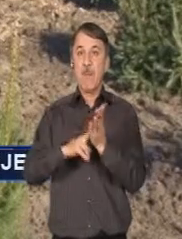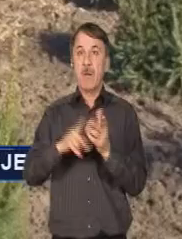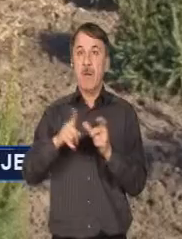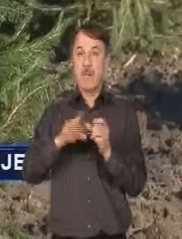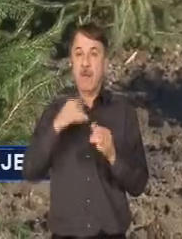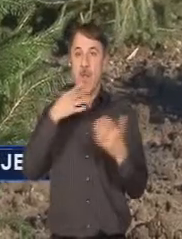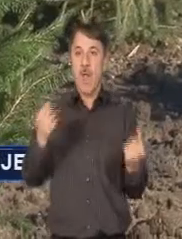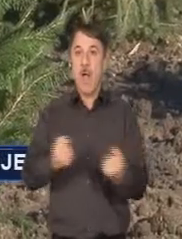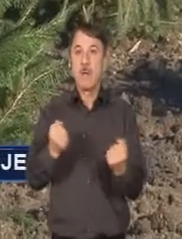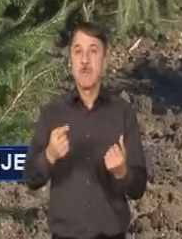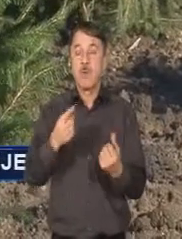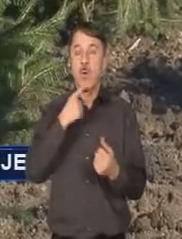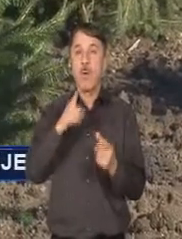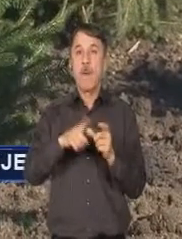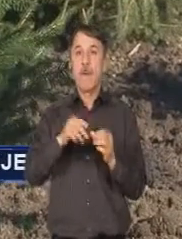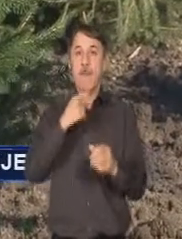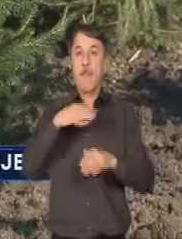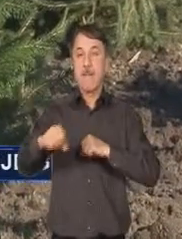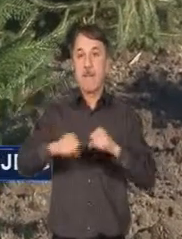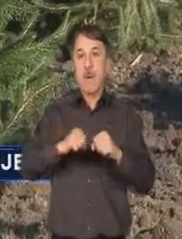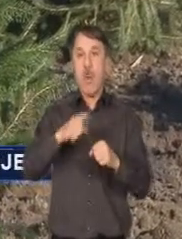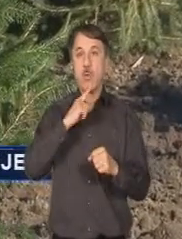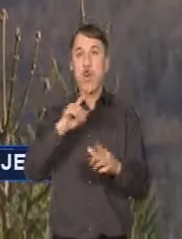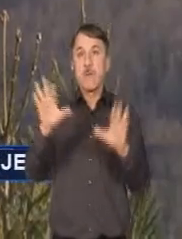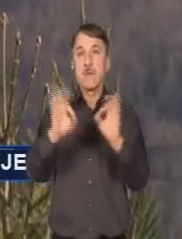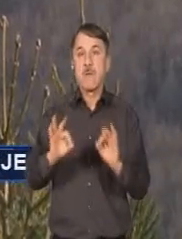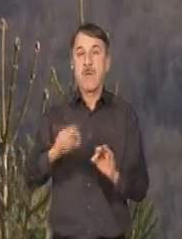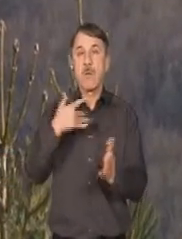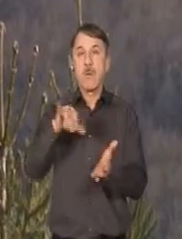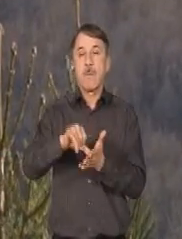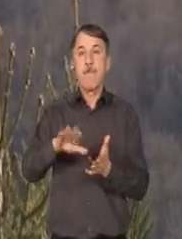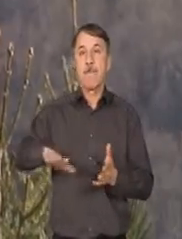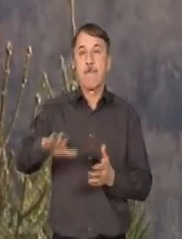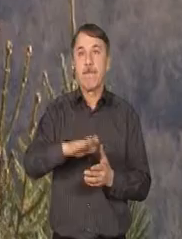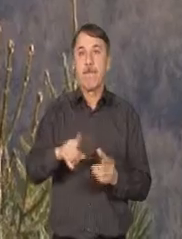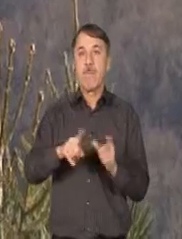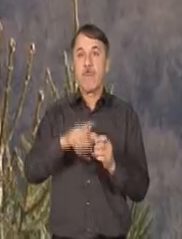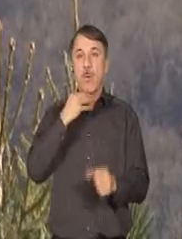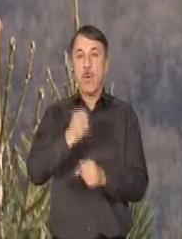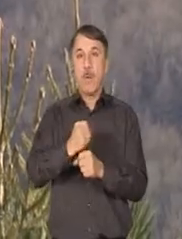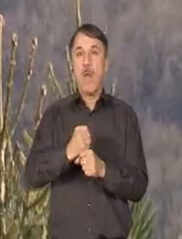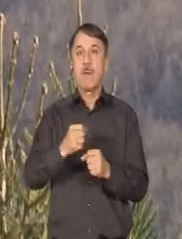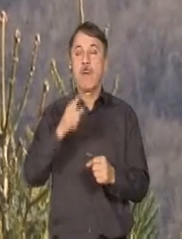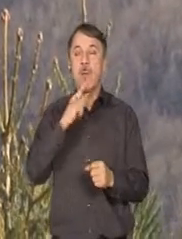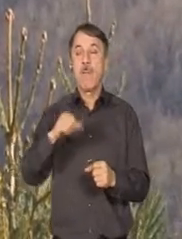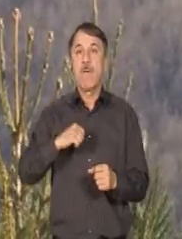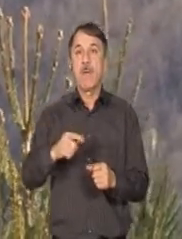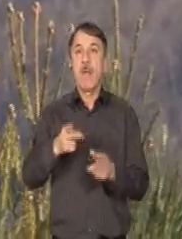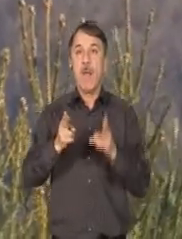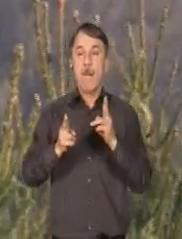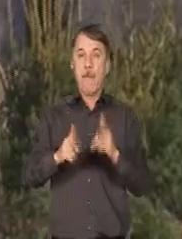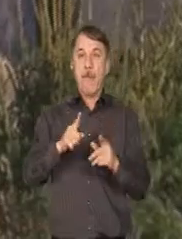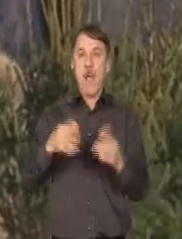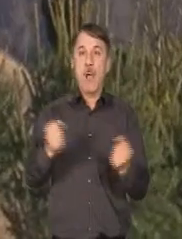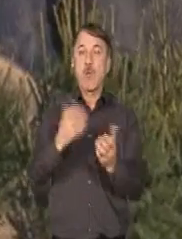novembra sprovodi akciju Parkovi umesto deponija, u okviru koje je sređeno 5 smetlišta na Klisi, Limanu, Ledincima i u Petrovaradinu.